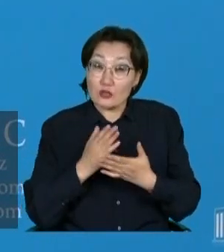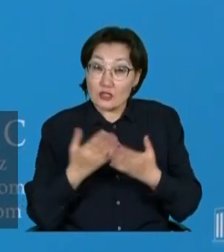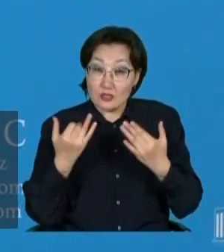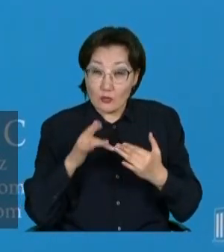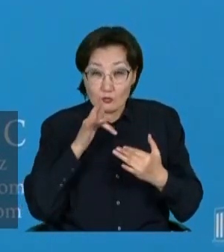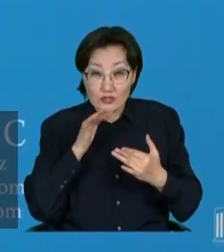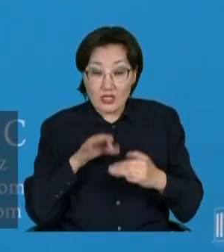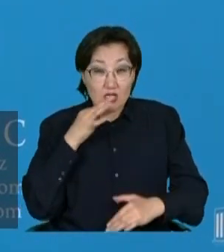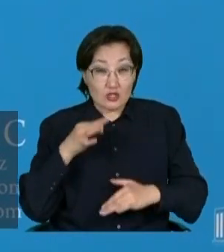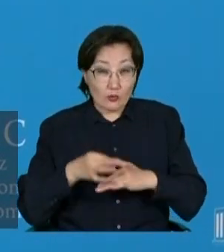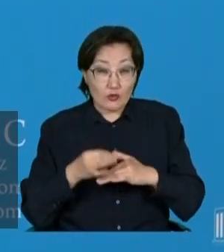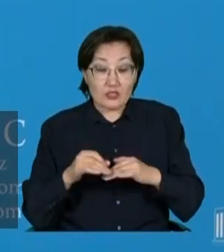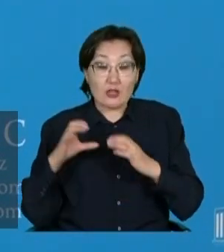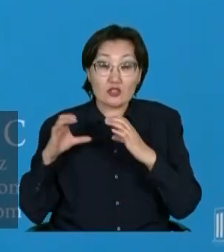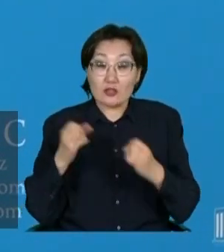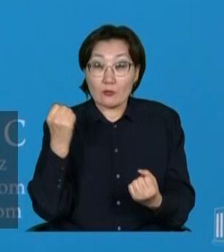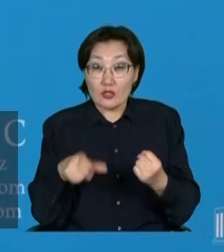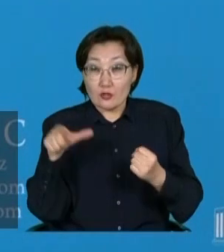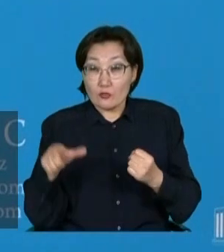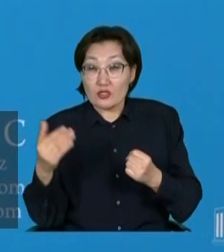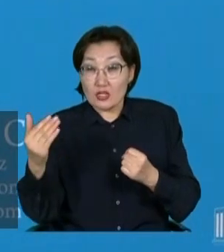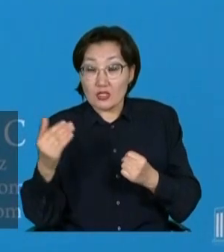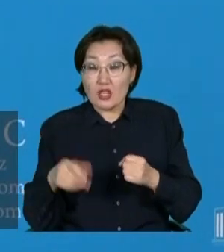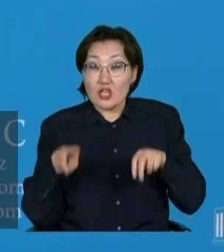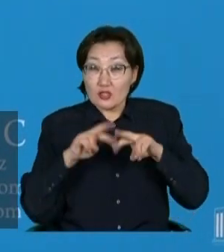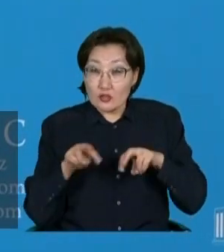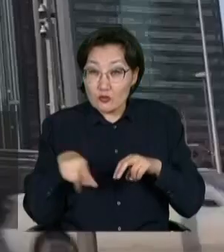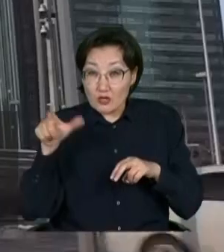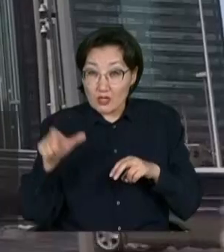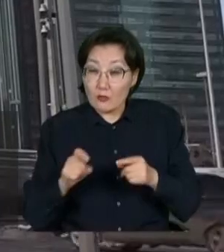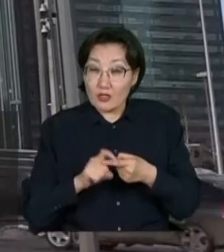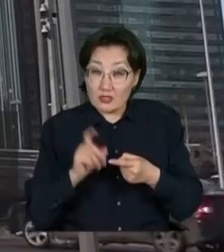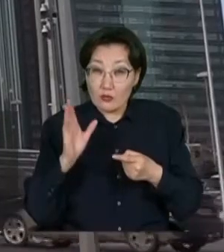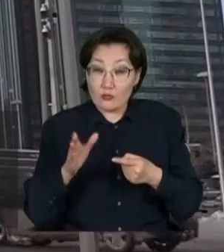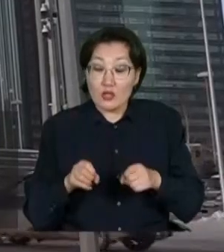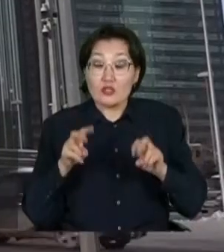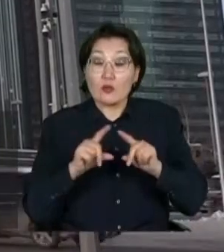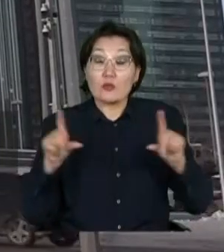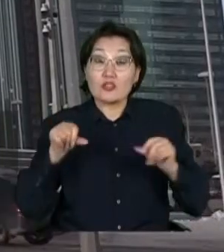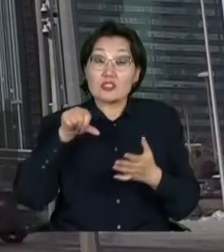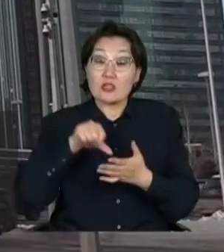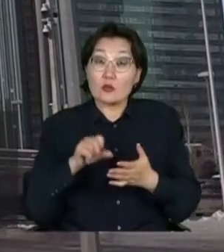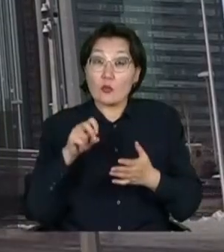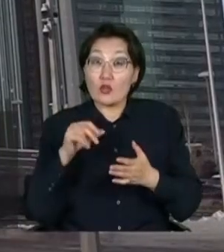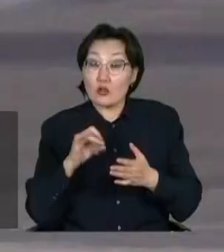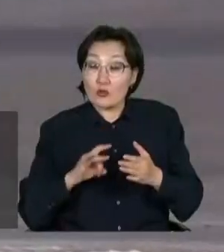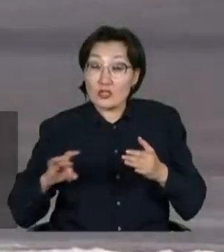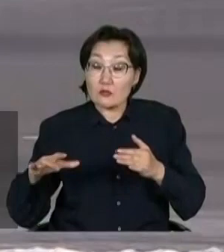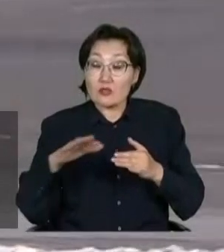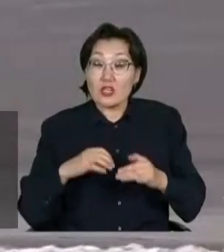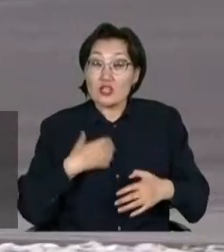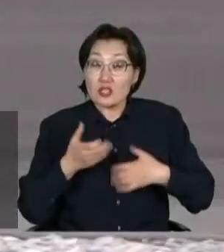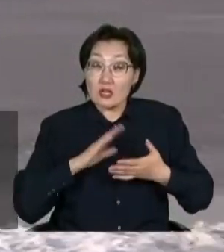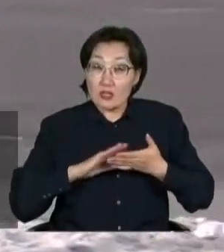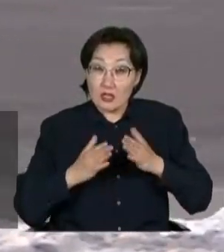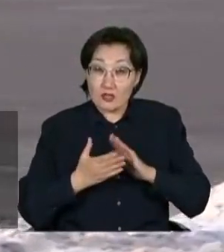Ендігі жерде жауапкершілік автобус жүргізушісі мен кондукторға қатысты болады. Құзырлы орган өкілі Ұлытаудағы жаға ұстатқан жағдайға қатысты